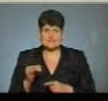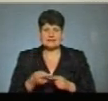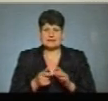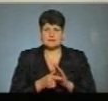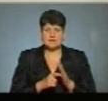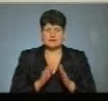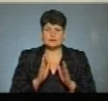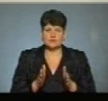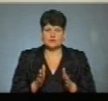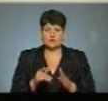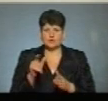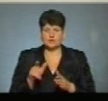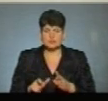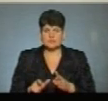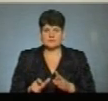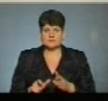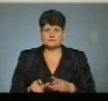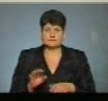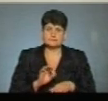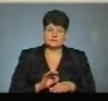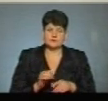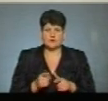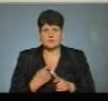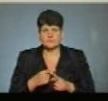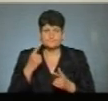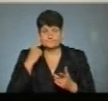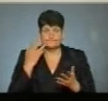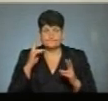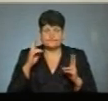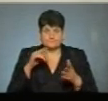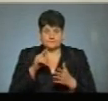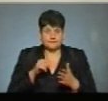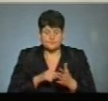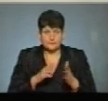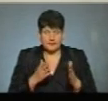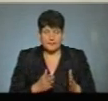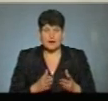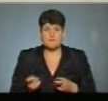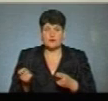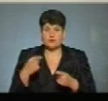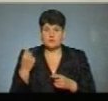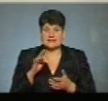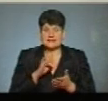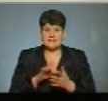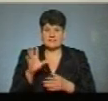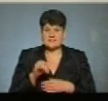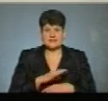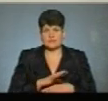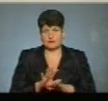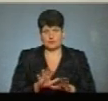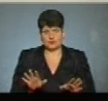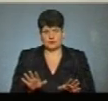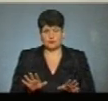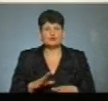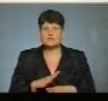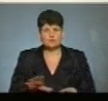боксами. Тобто бокси – це є палати, де буде знаходитися людина з підозрою або інфікована. Насправді возити до обласного центру